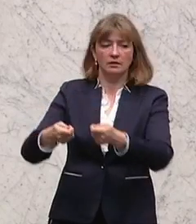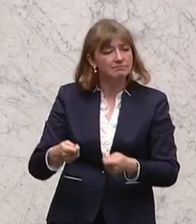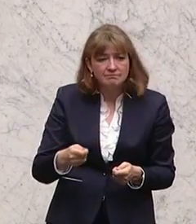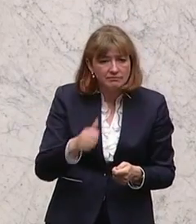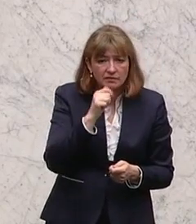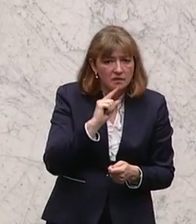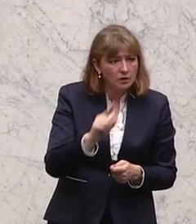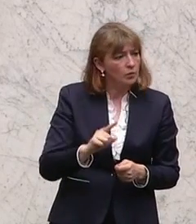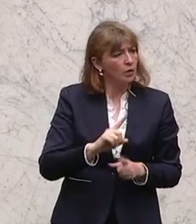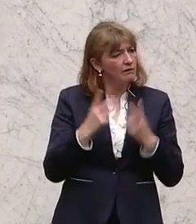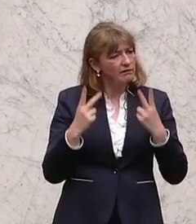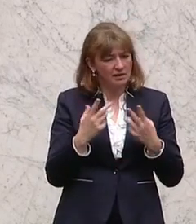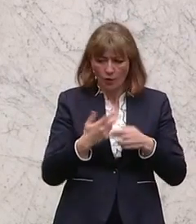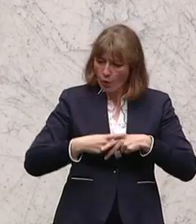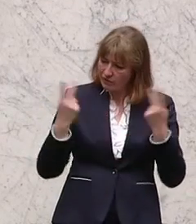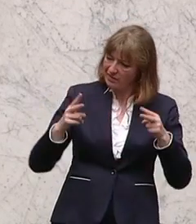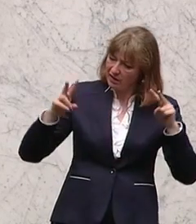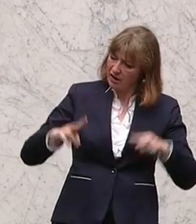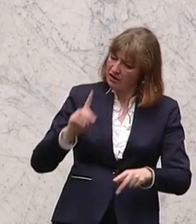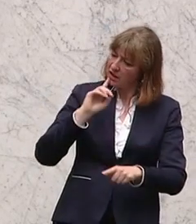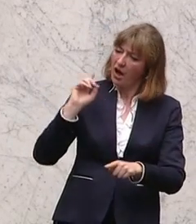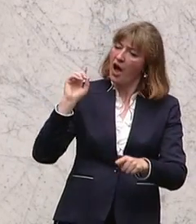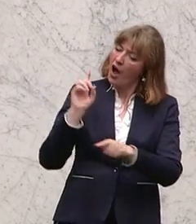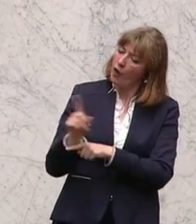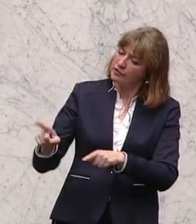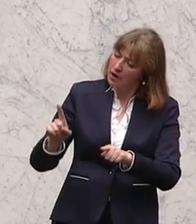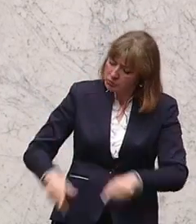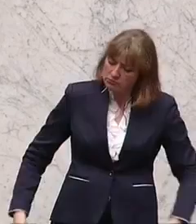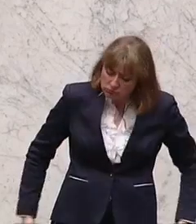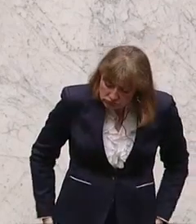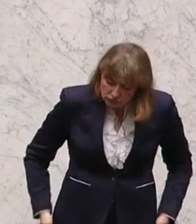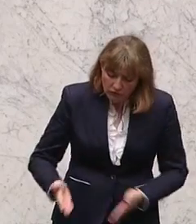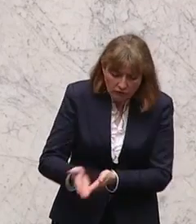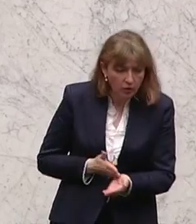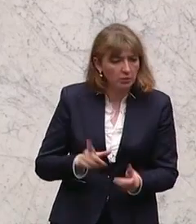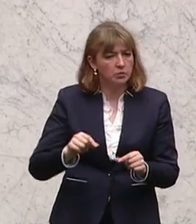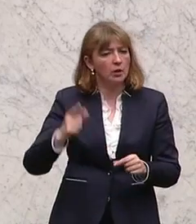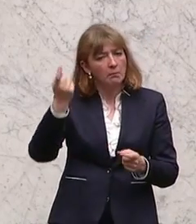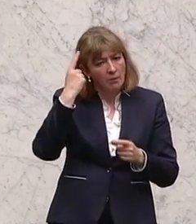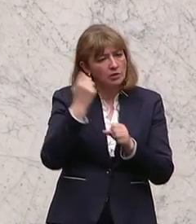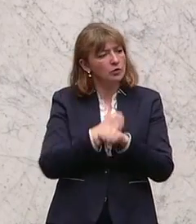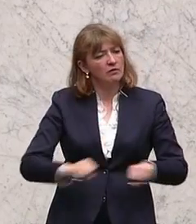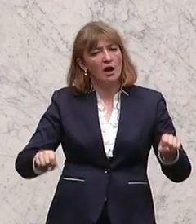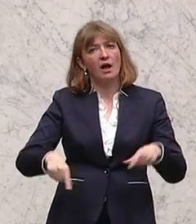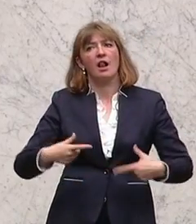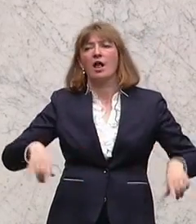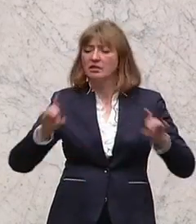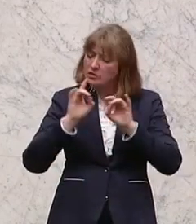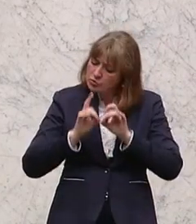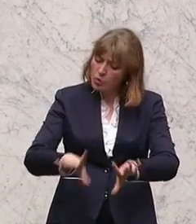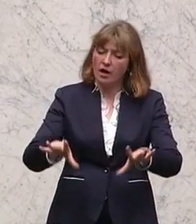auch darum, den öffentlich-rechtlichen Auftrag nachzukommen und Meinungsfreiheit in diesem Land zuzulassen und